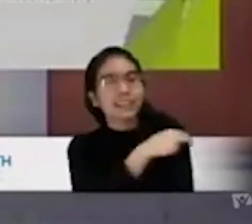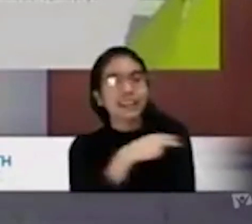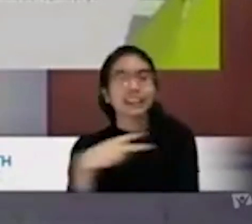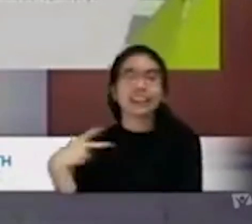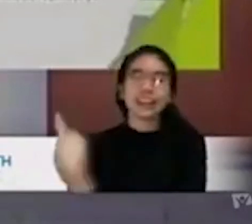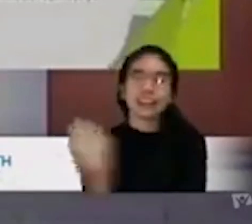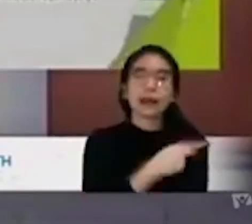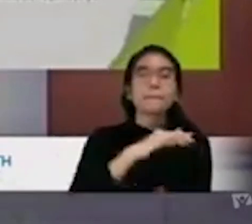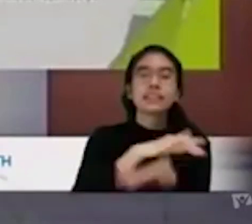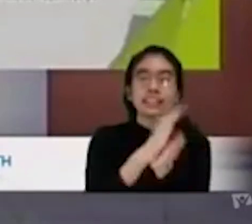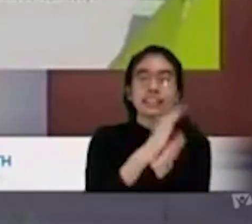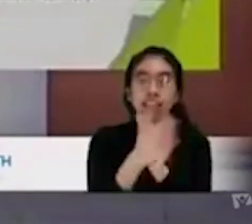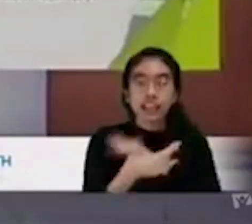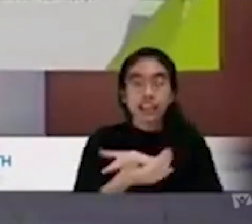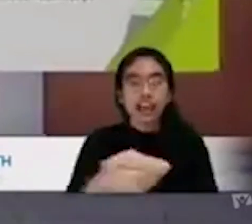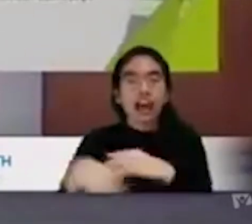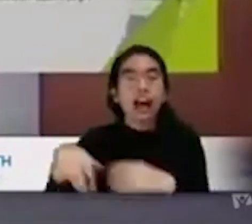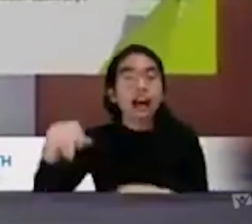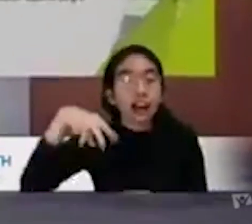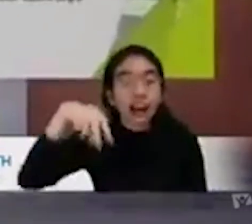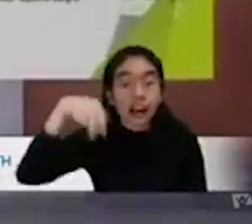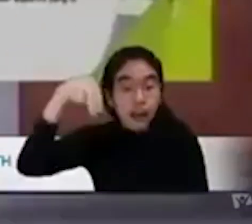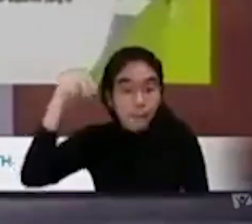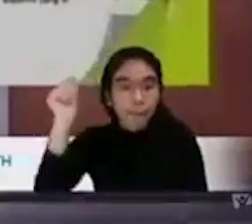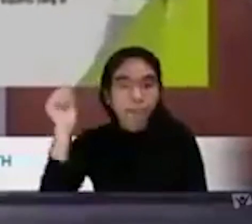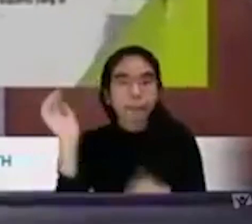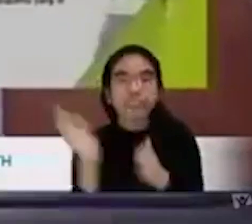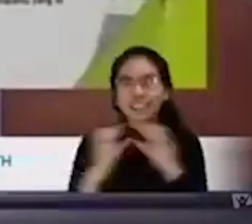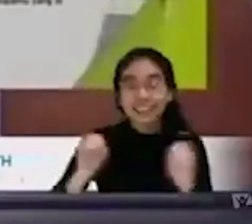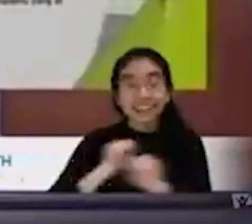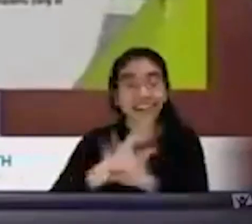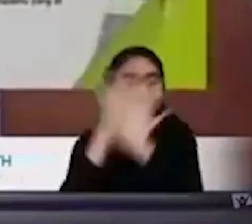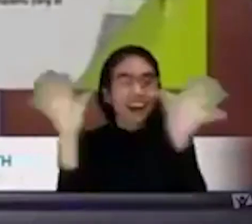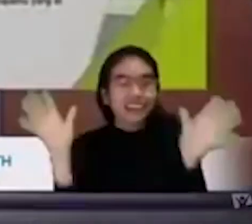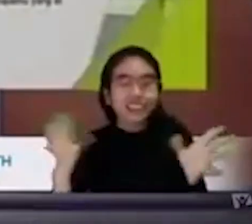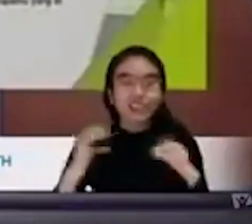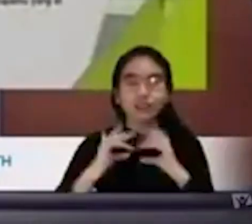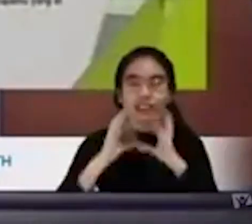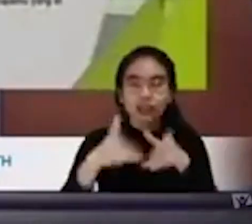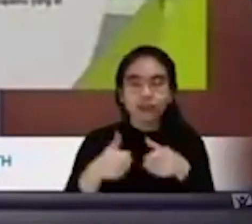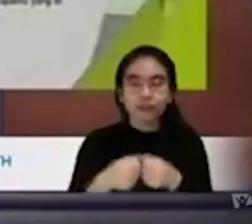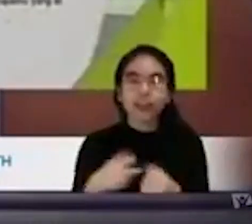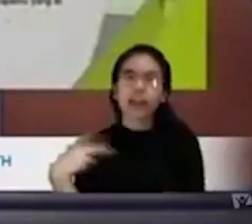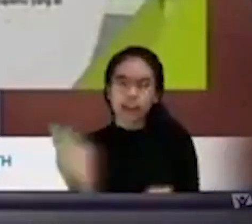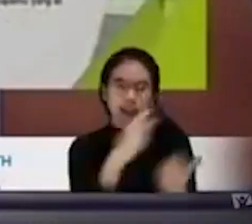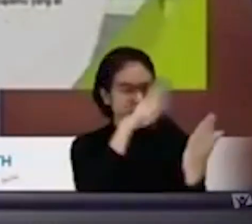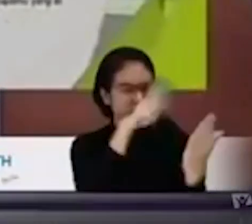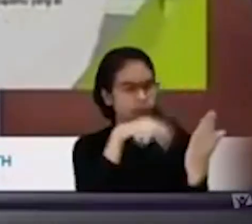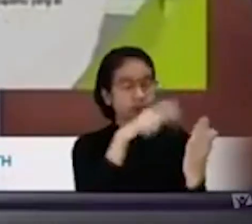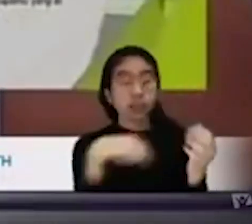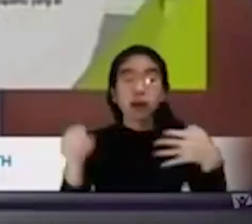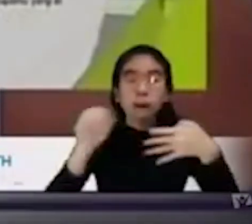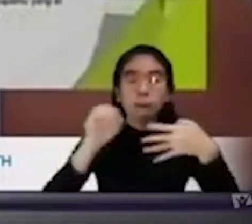dunia. Mari kita buka Alkitab kita dan kita baca di dalam Matius pasal yang 5 ayat 13